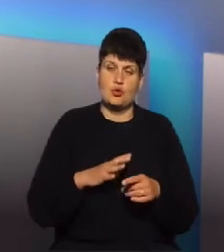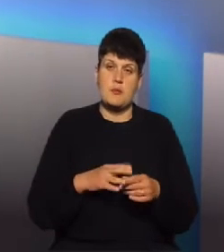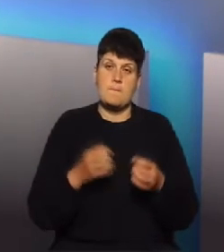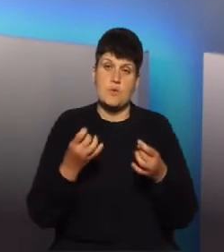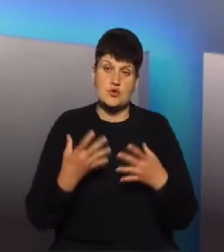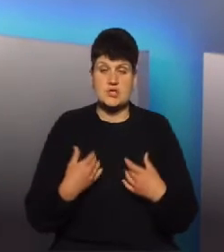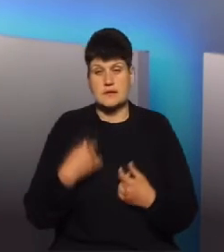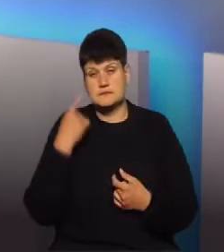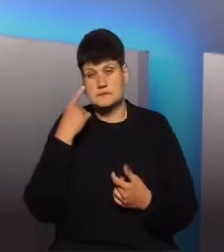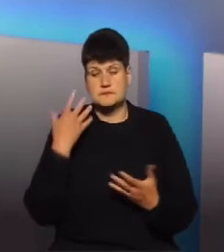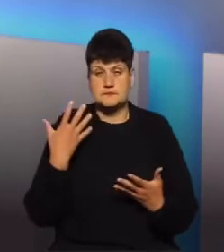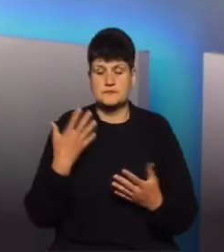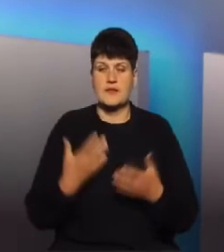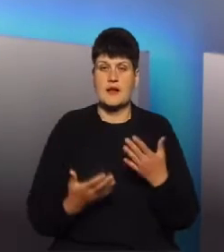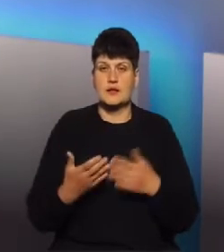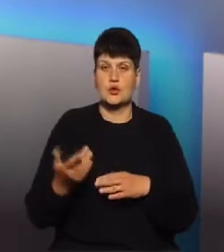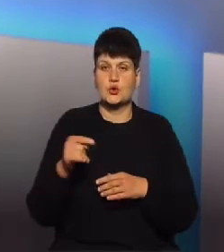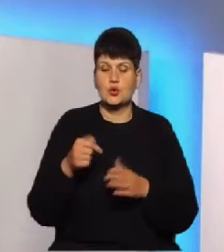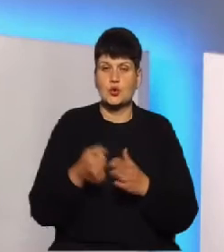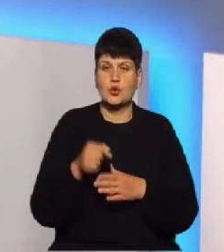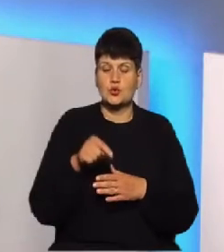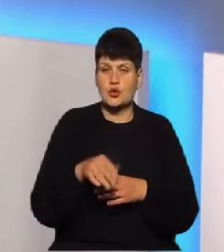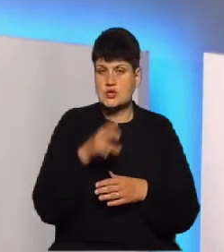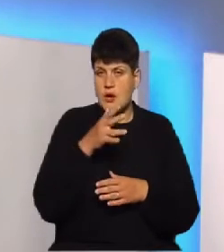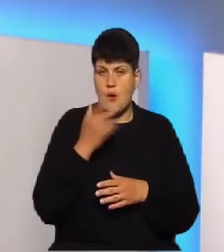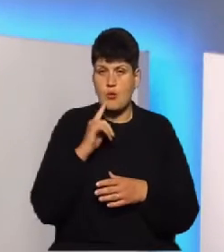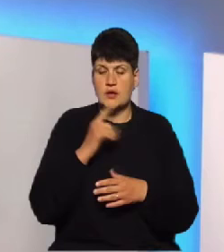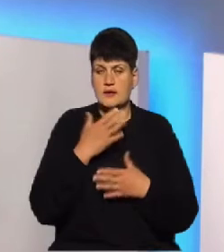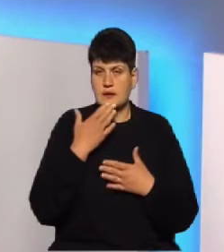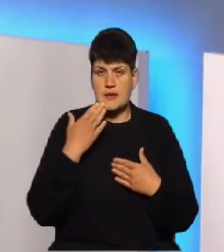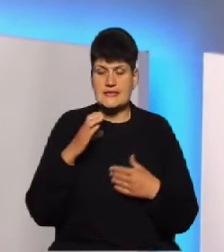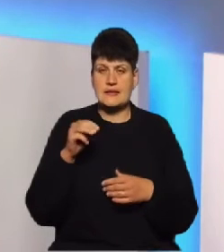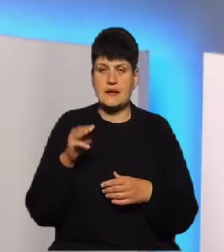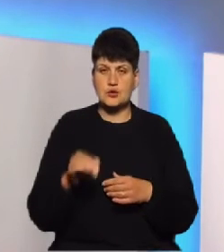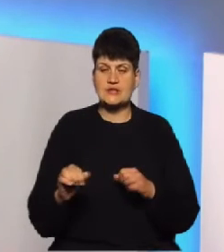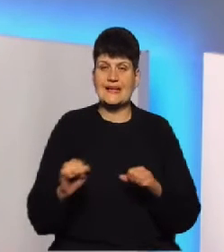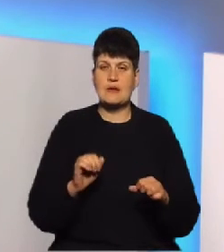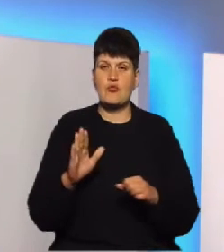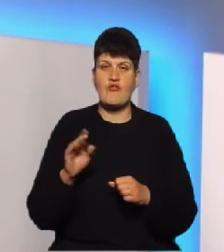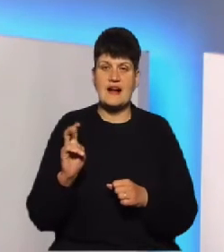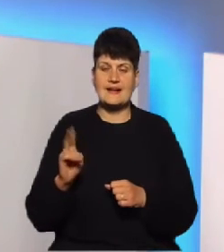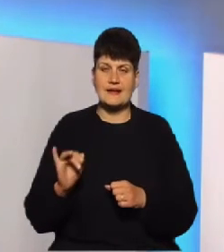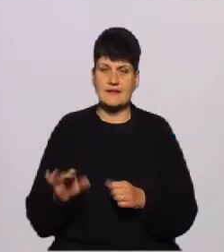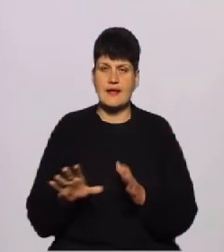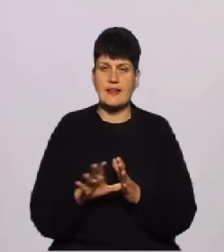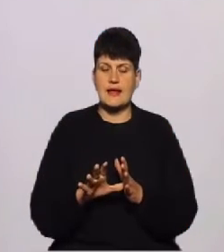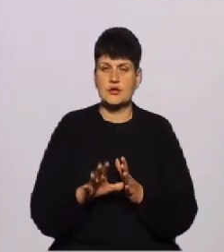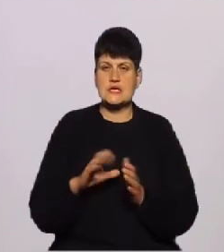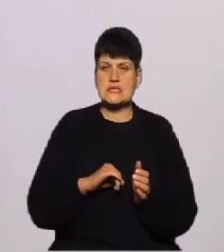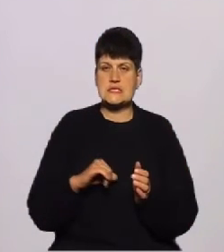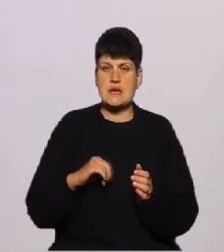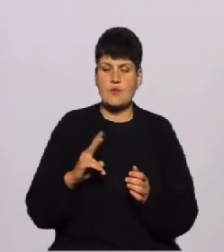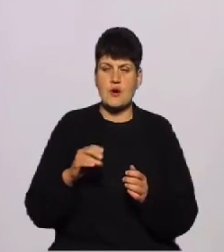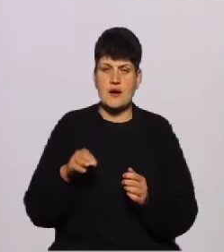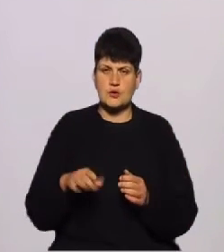ж таки. Але до того часу, поки не буде визначений цей статус наших кермувальників електросамокатів. Якраз про це хотіла дуже детально з